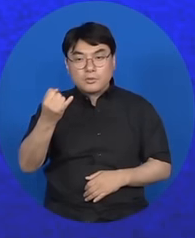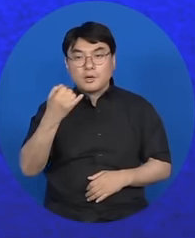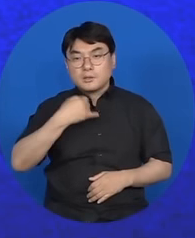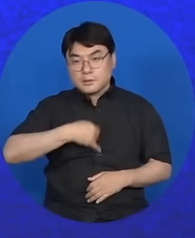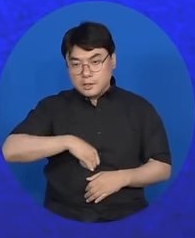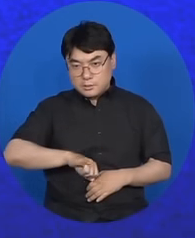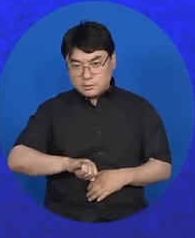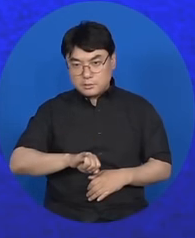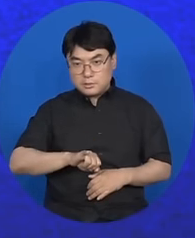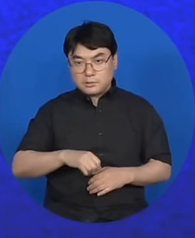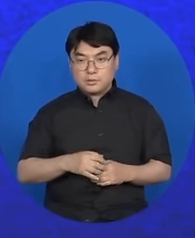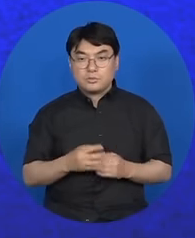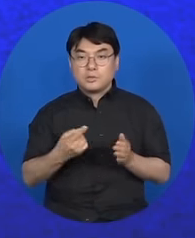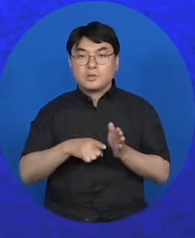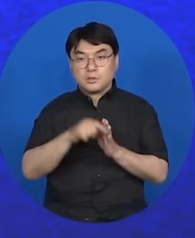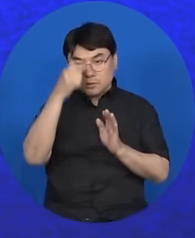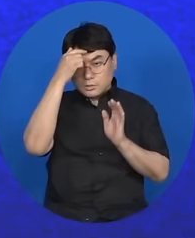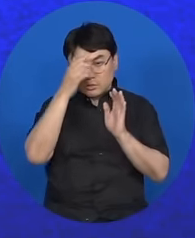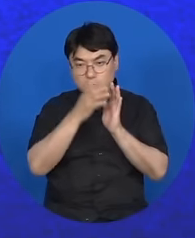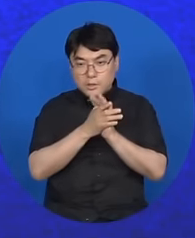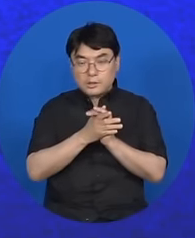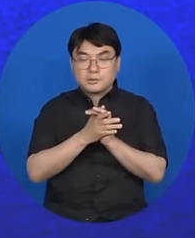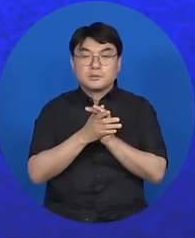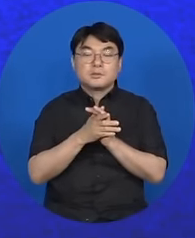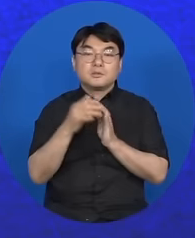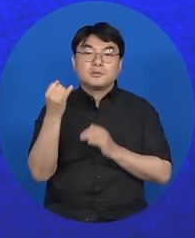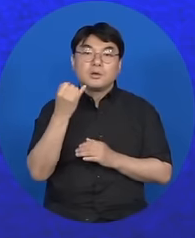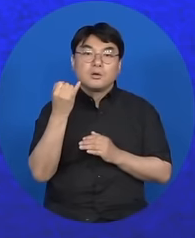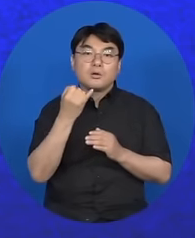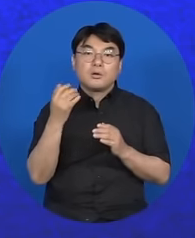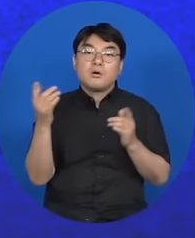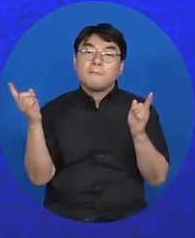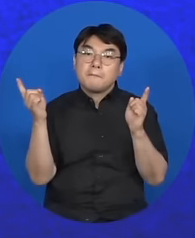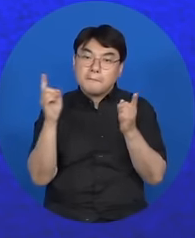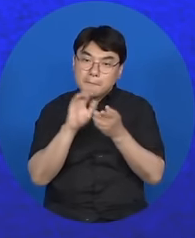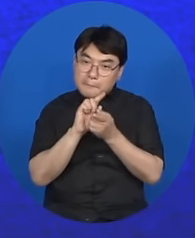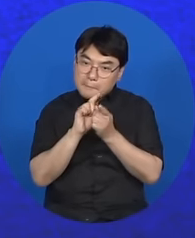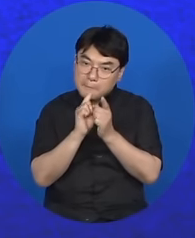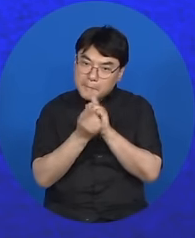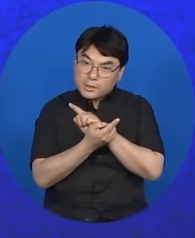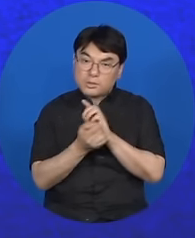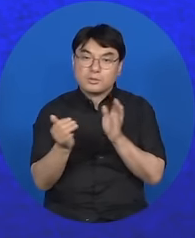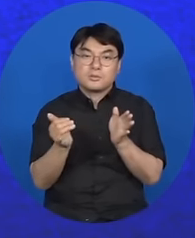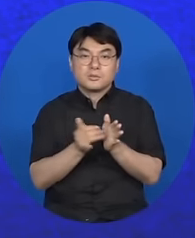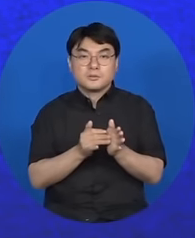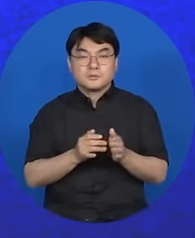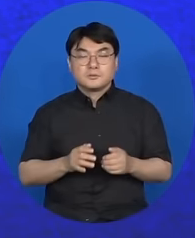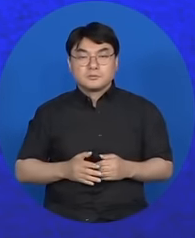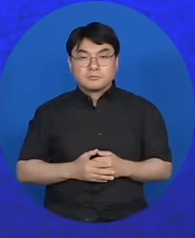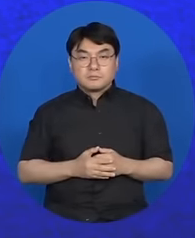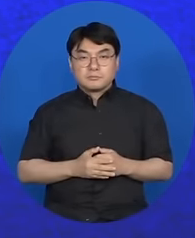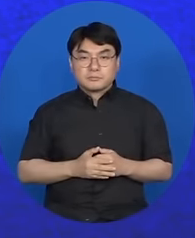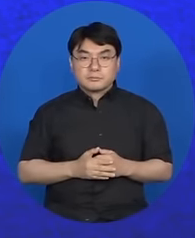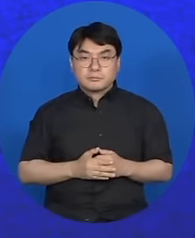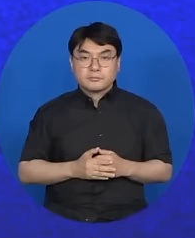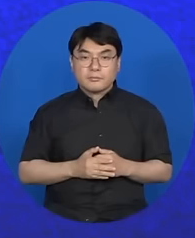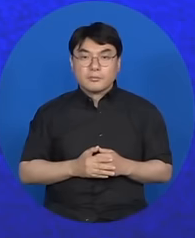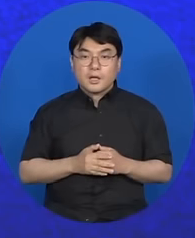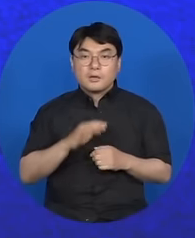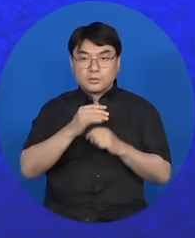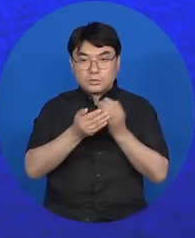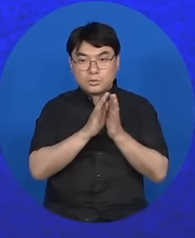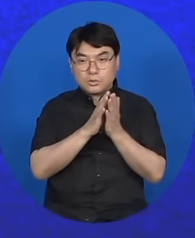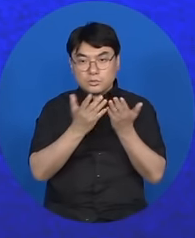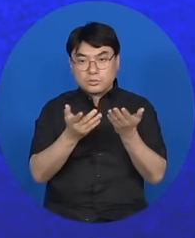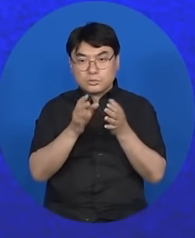기도하는 여인으로 바뀌었어요. 하나님께서 말씀을 듣게 하시면서 하나하나 그녀의 교만과